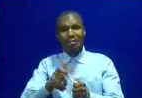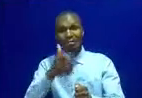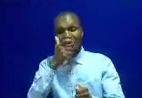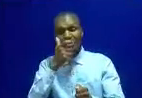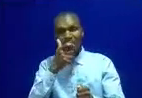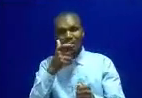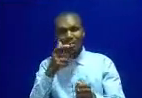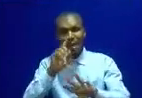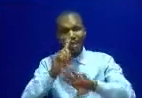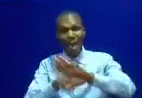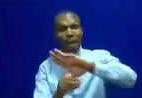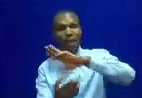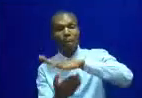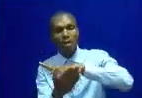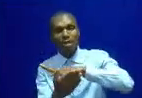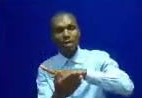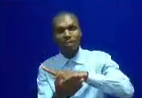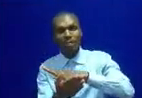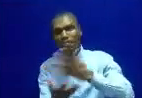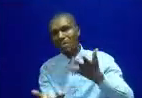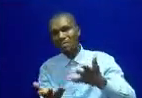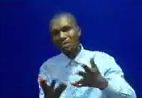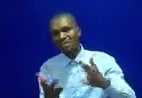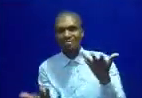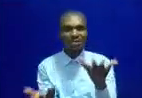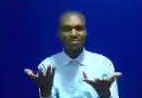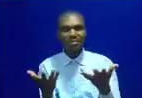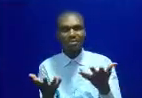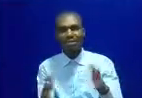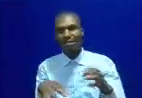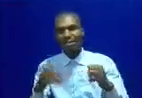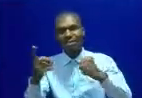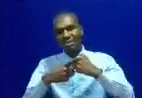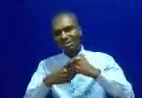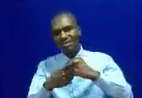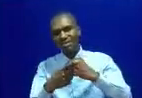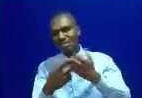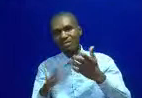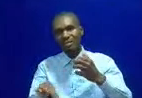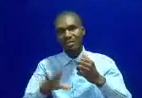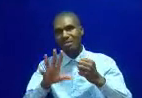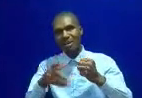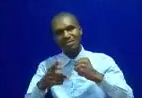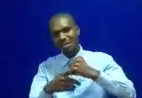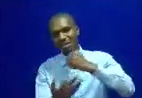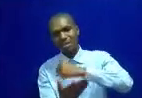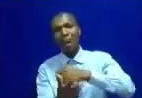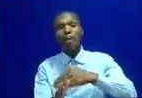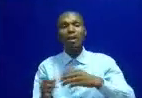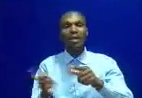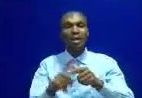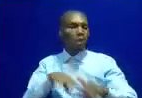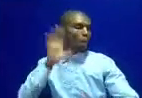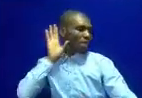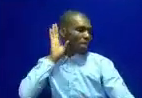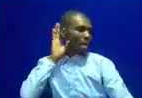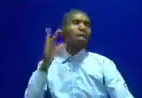chikokia chale chinsai kombina ibele iga chinsai kombina ya mwane nusitiko chikoba chinsai kombina ibele na litu iguwe bikuro